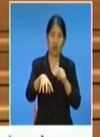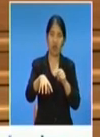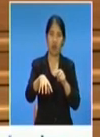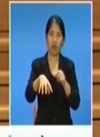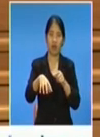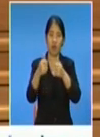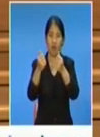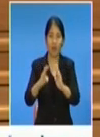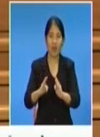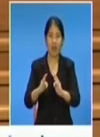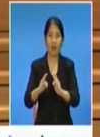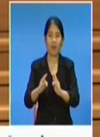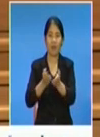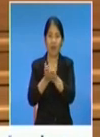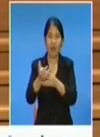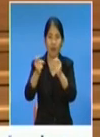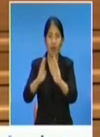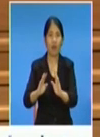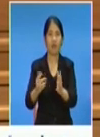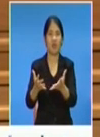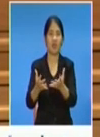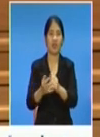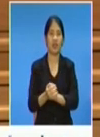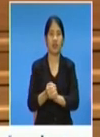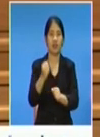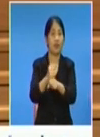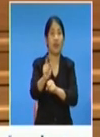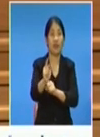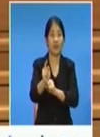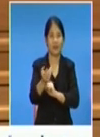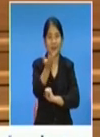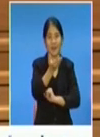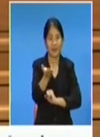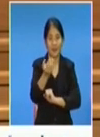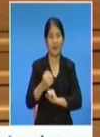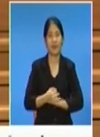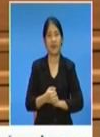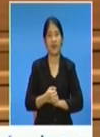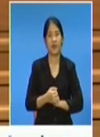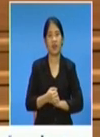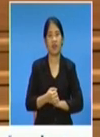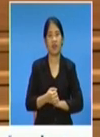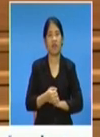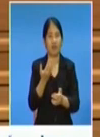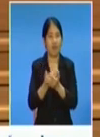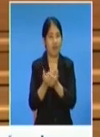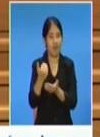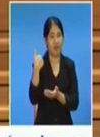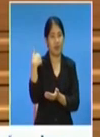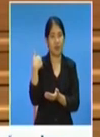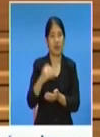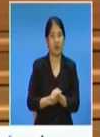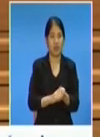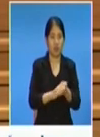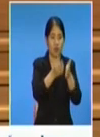ค์กรนี้เขาทำไงรู้ไหมก็ไปจ้างวิศวกรที่เกษียณอายุแล้วจากหน่วยงานราชการอื่น